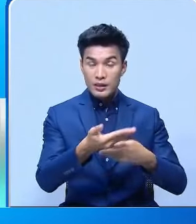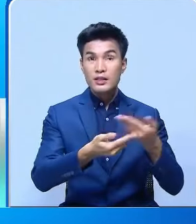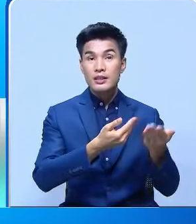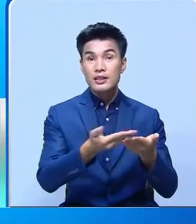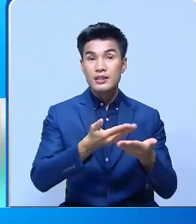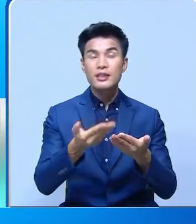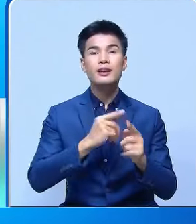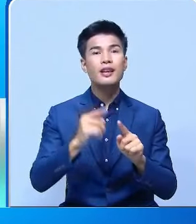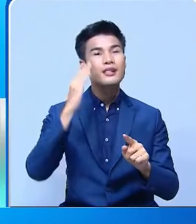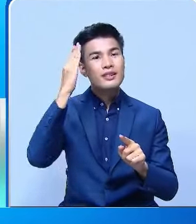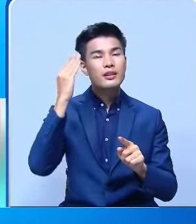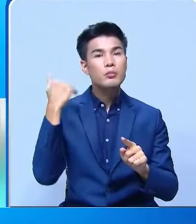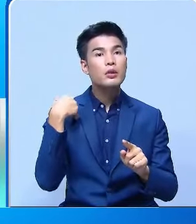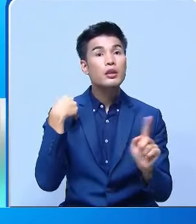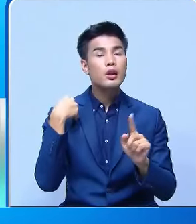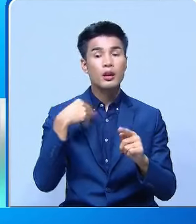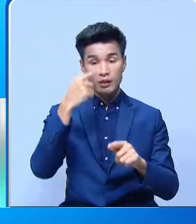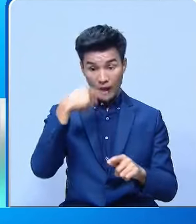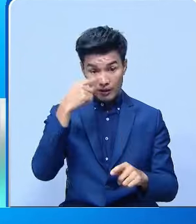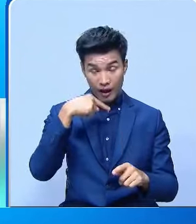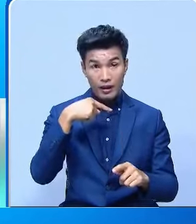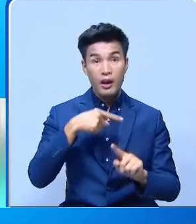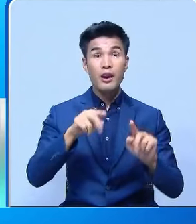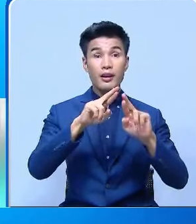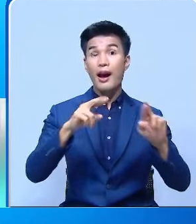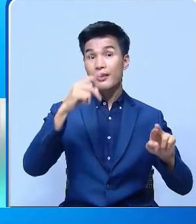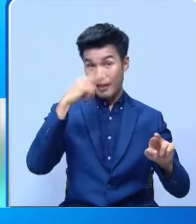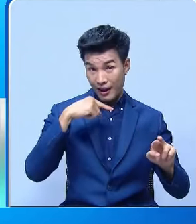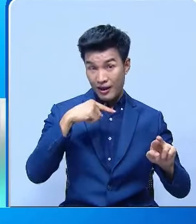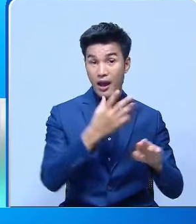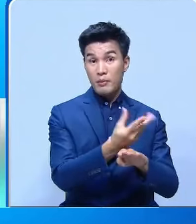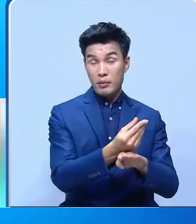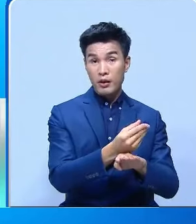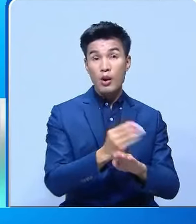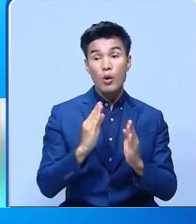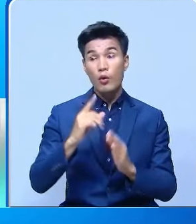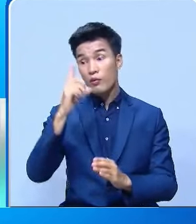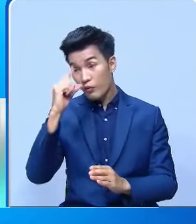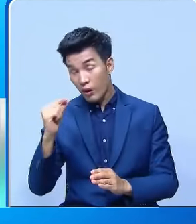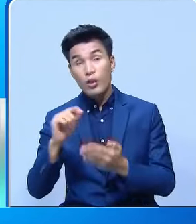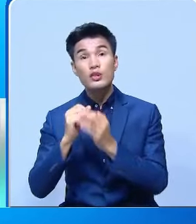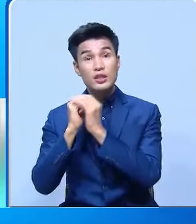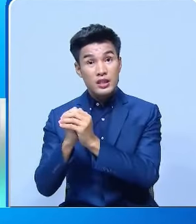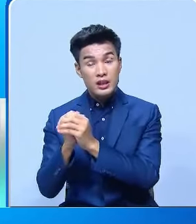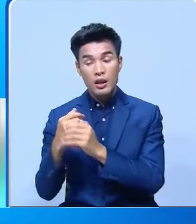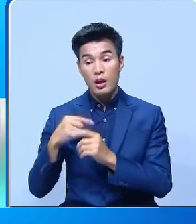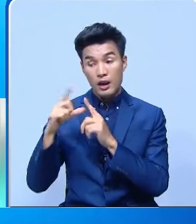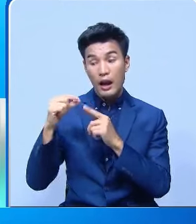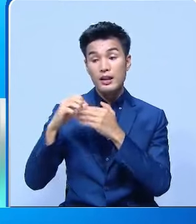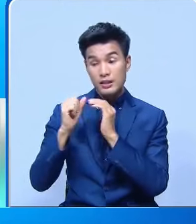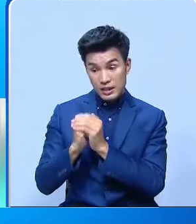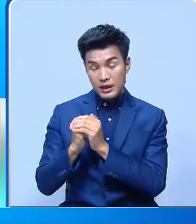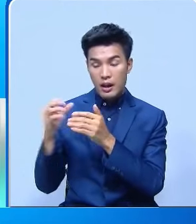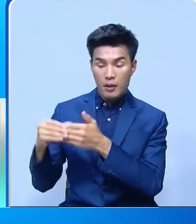ากันไปอันนี้คือเหตุการณ์เกิดในเมืองไทย มี ร้านจิวเวลรี่ในไทยลูกค้าก็เป็นชาวต่างชาติที่ทางทัวร์ไกด์เนี่ยพาไปลงที่ร้านนี้อ้า